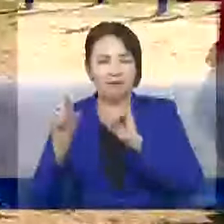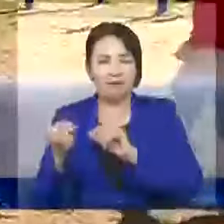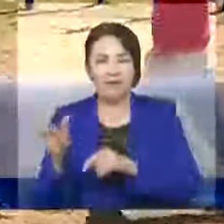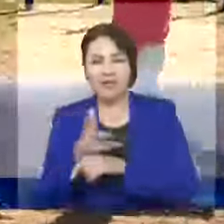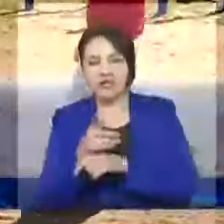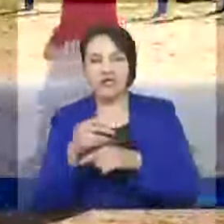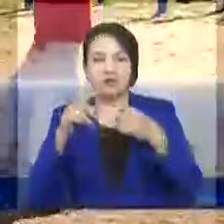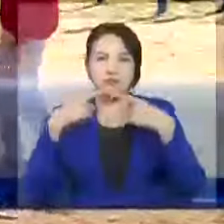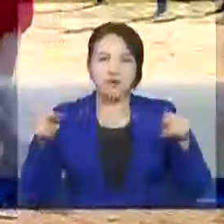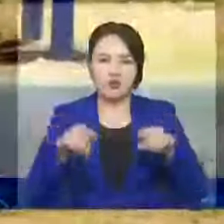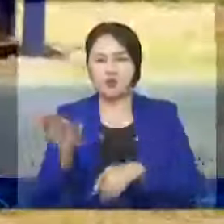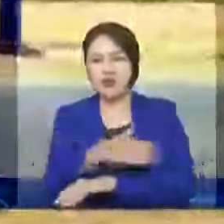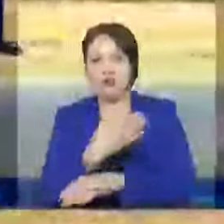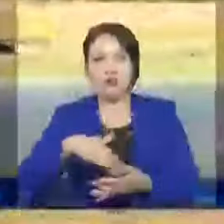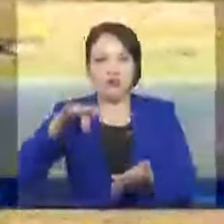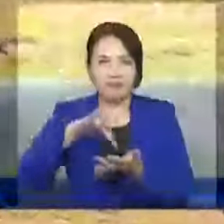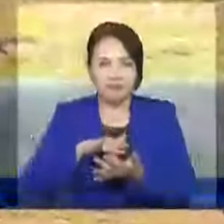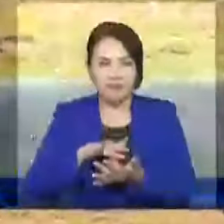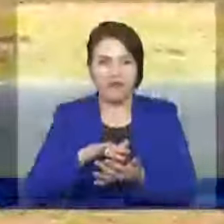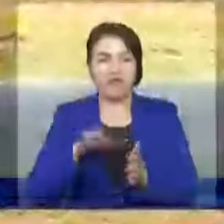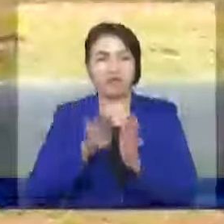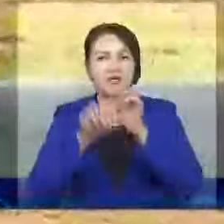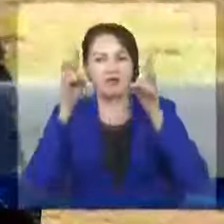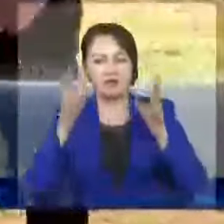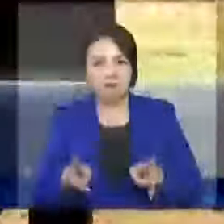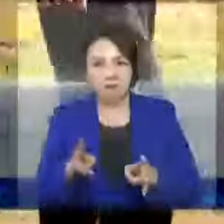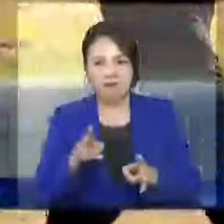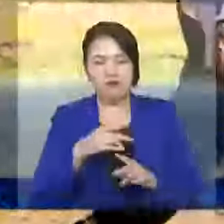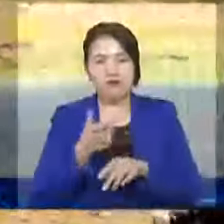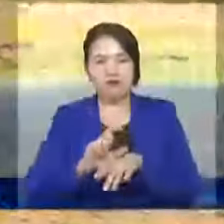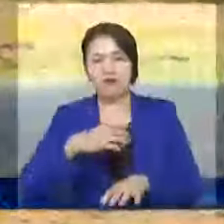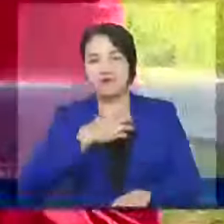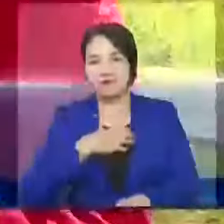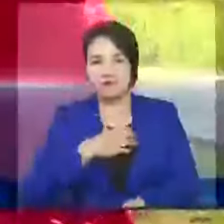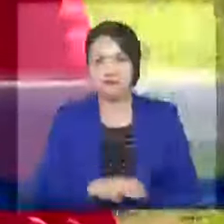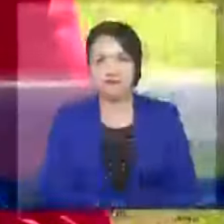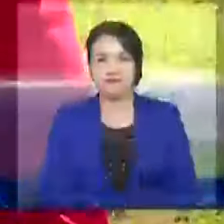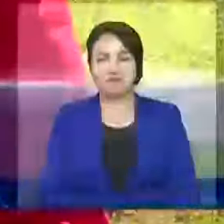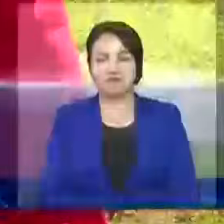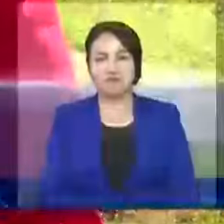планетарии и музеи, гуляют по городу. Их безопасность в такие моменты очень важна.